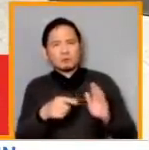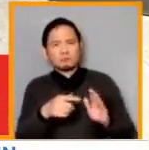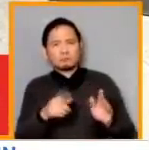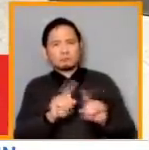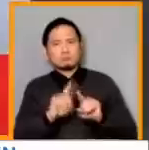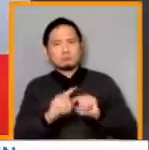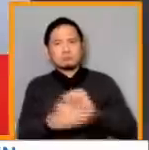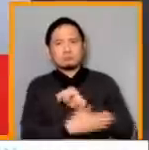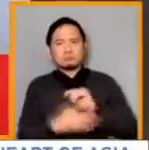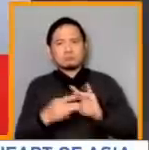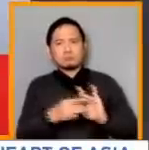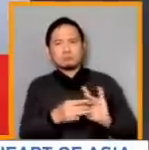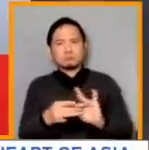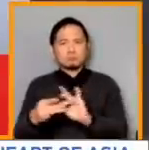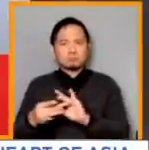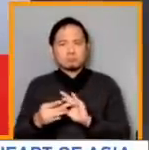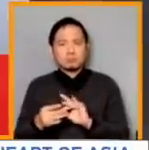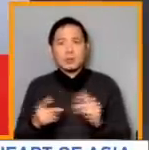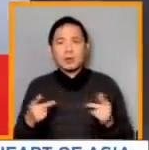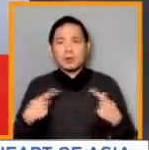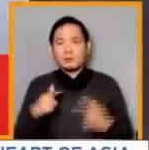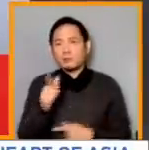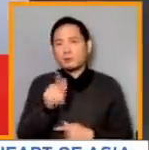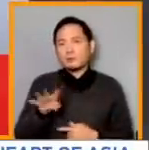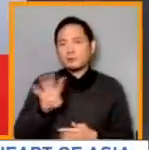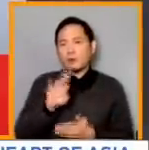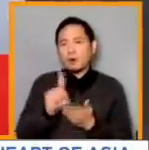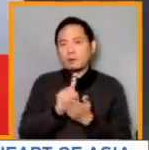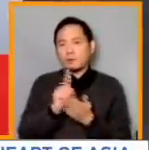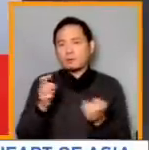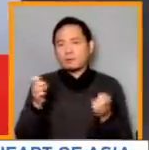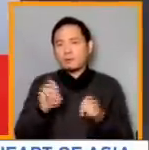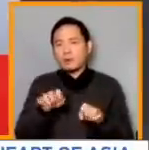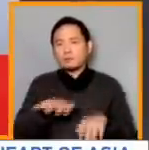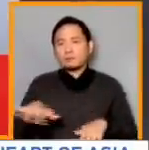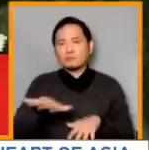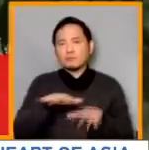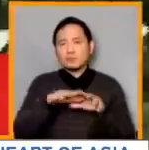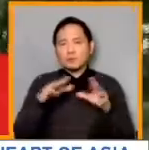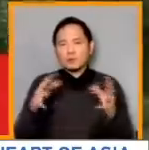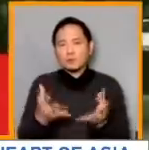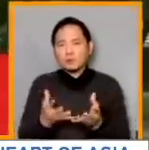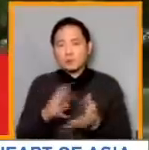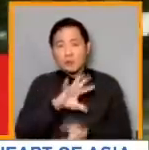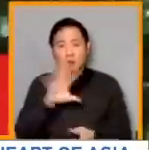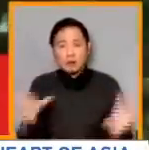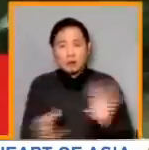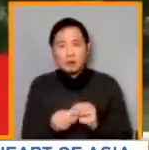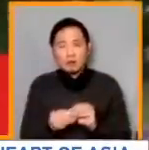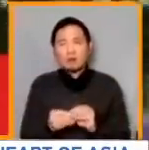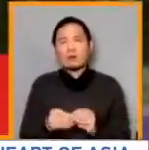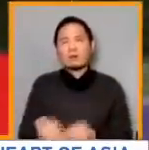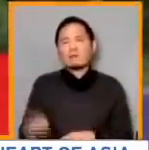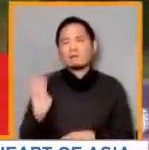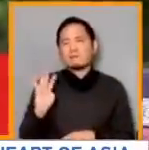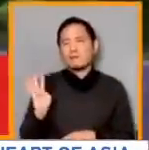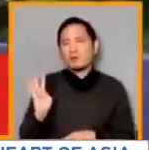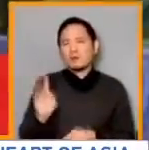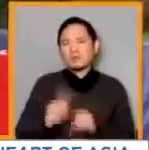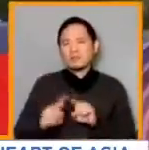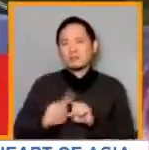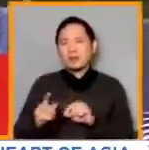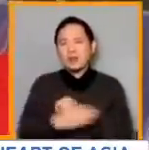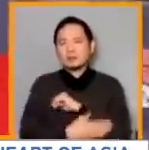Mangyayari ang 24-hour event sa buong mundo kung saan nasa 40 ang participating countries kabilang na ang